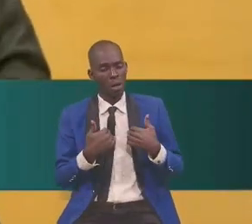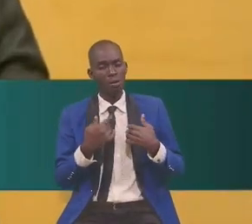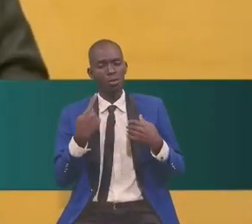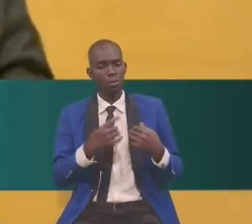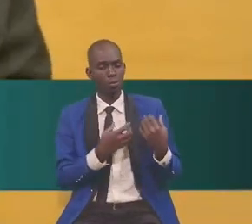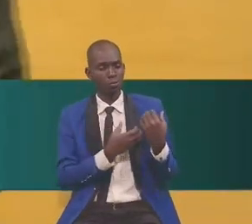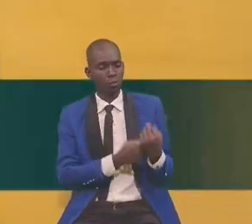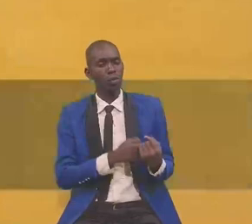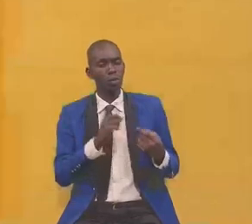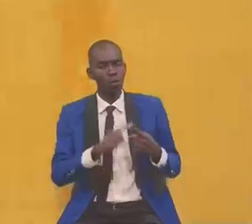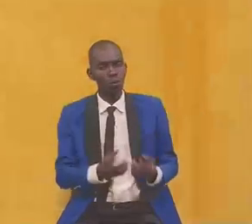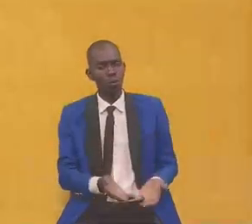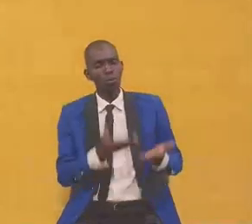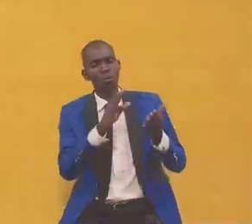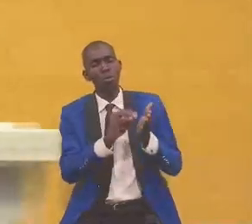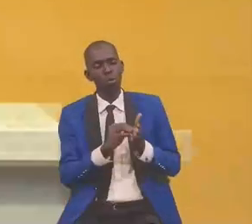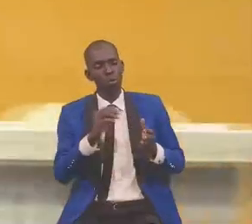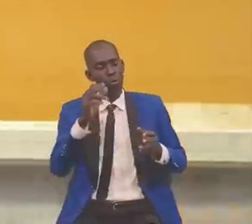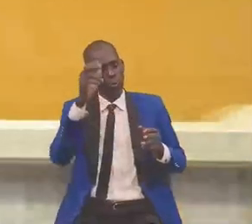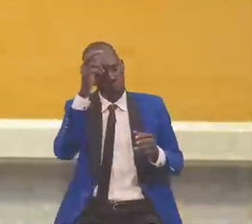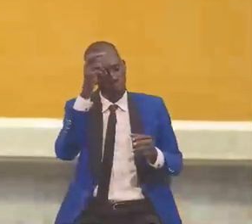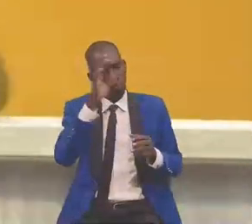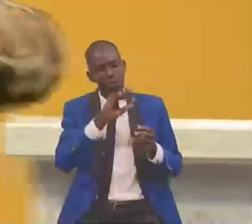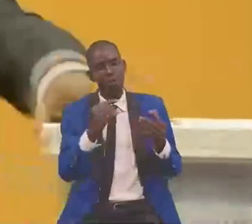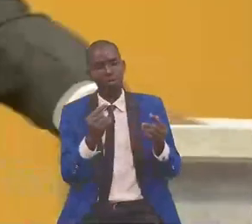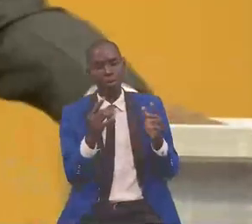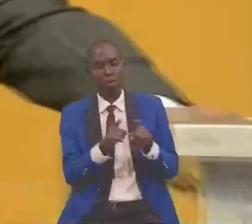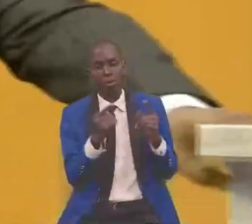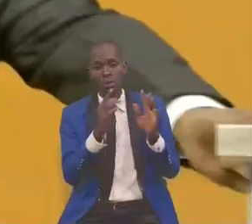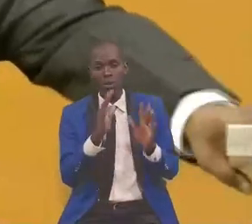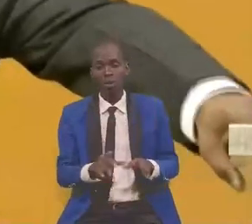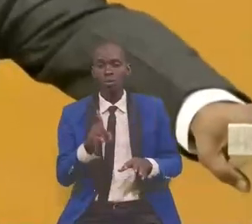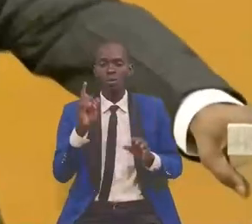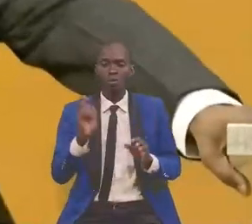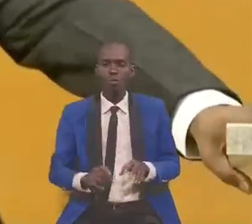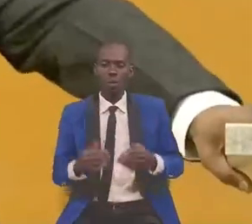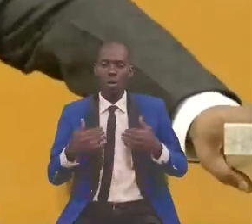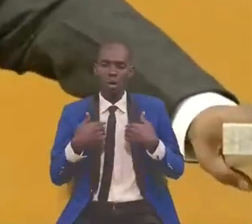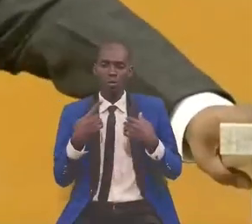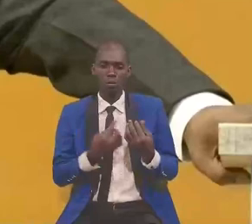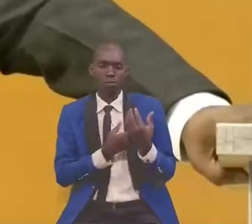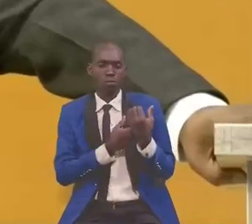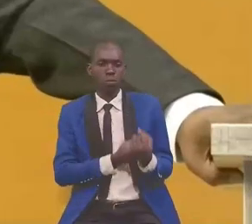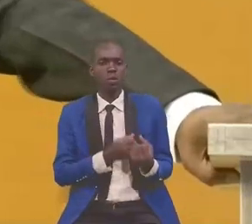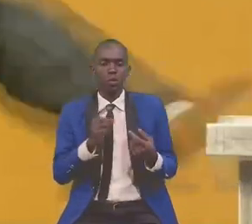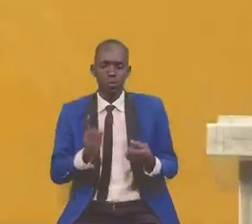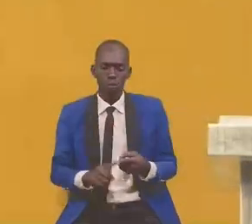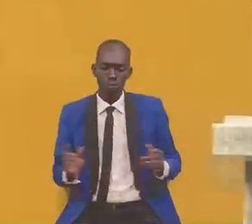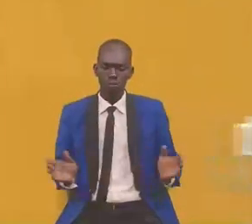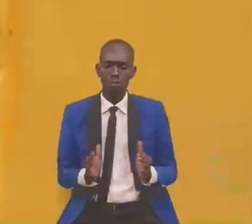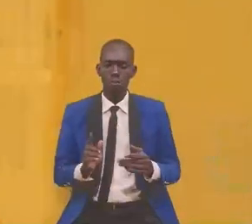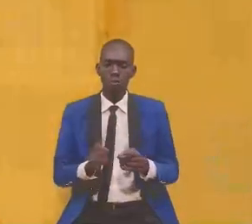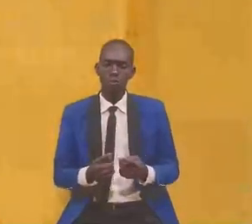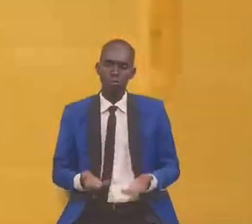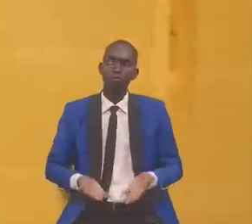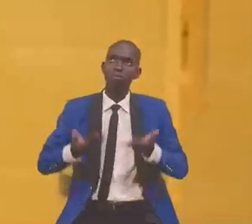serai courageux pour dire Christ est le seul chemin et le seul Sauveur. Et tu ne permets pas à ces